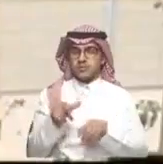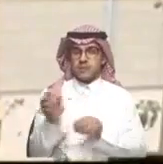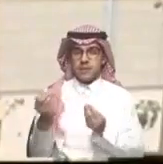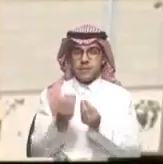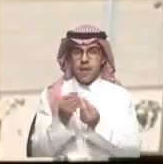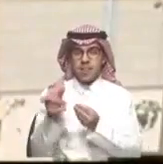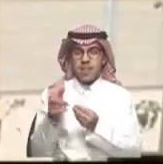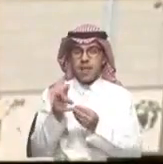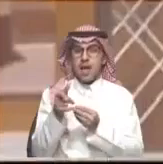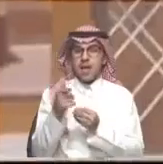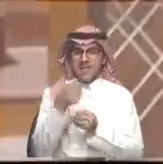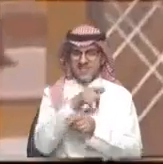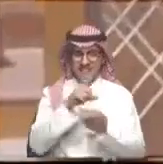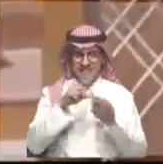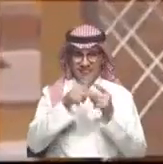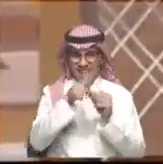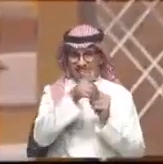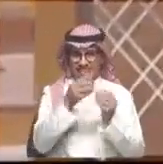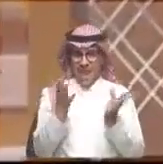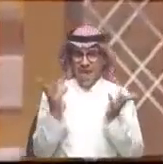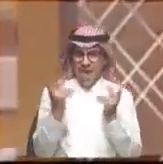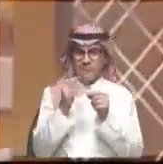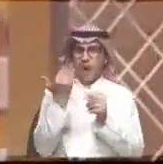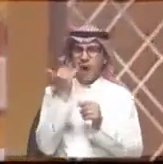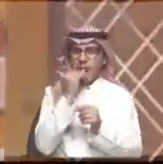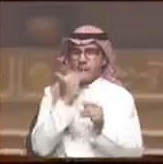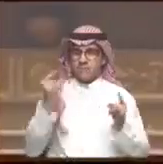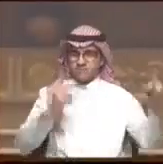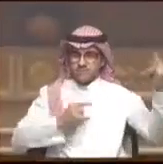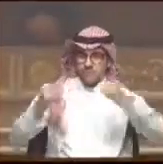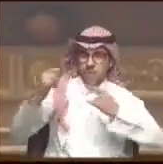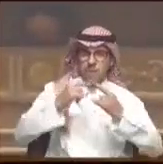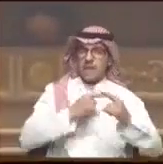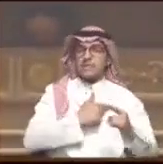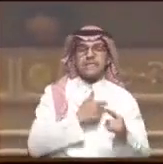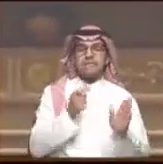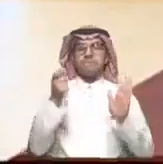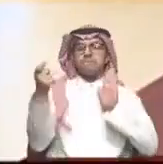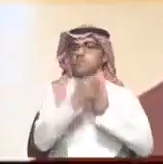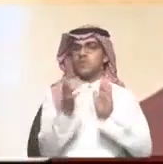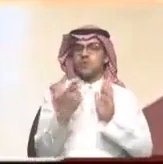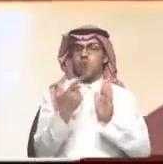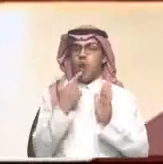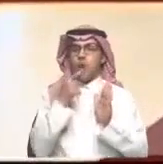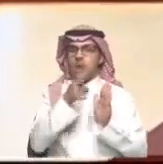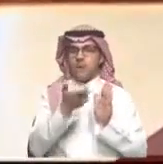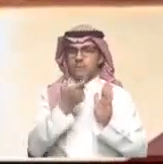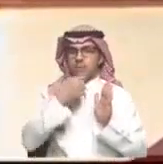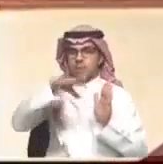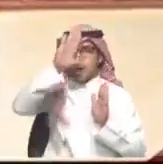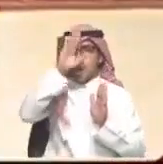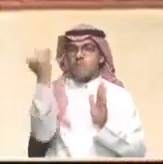قمة القدس، هكذا سمى خادم الحرمين الشريفين الملك سلمان بن عبد العزيز القمة العربية